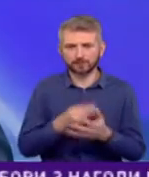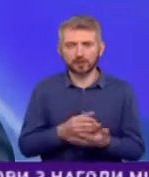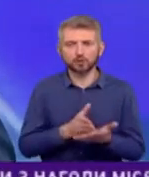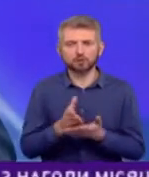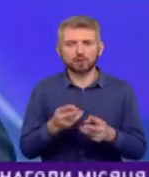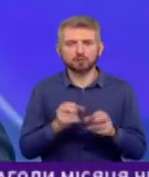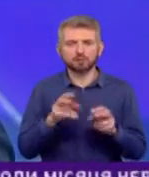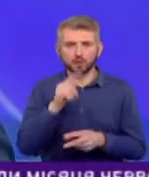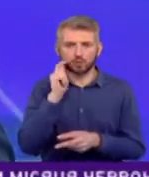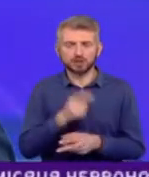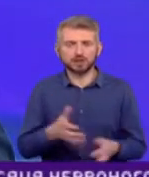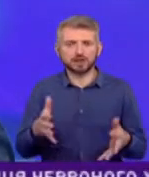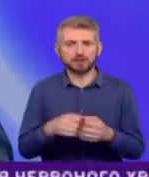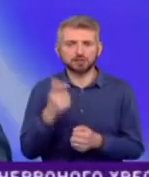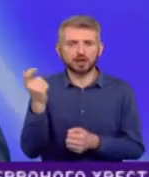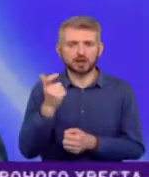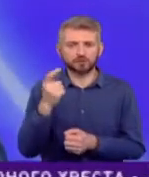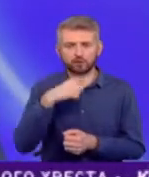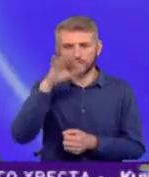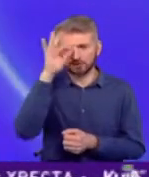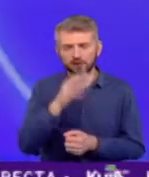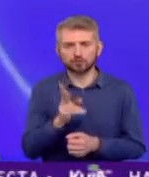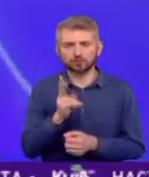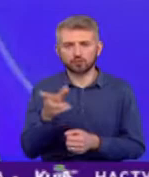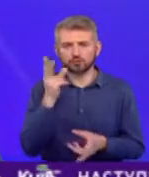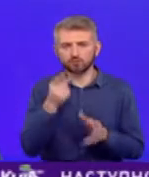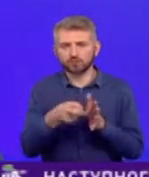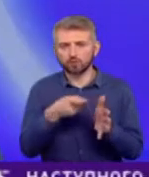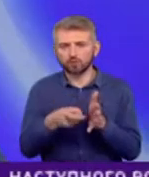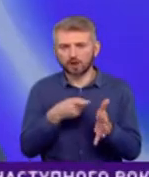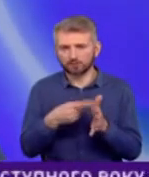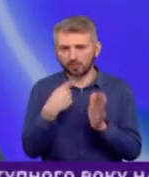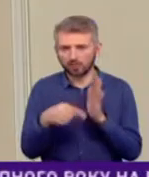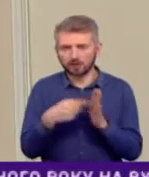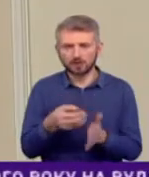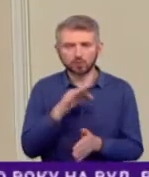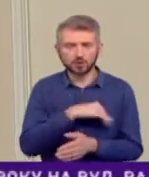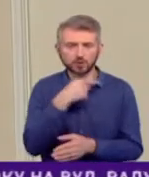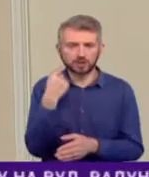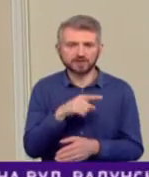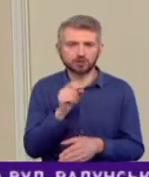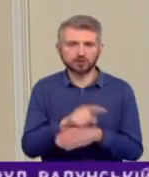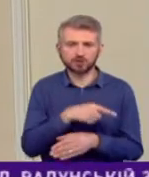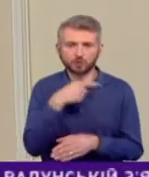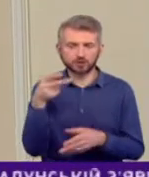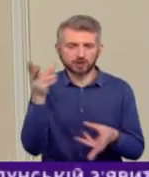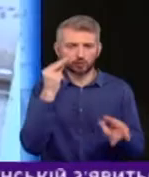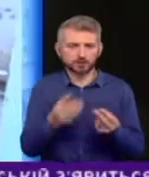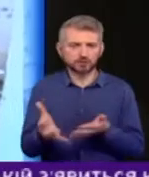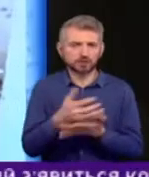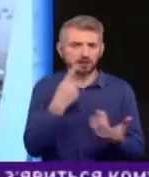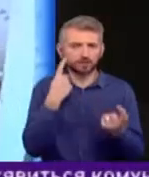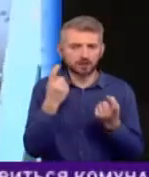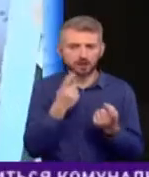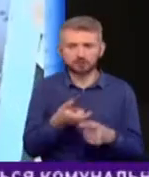Служба безпеки України затримала харківського поліцейського, який шпигував на користь Росії. Він за дорученням російської розвідки збирав дані більш ніж